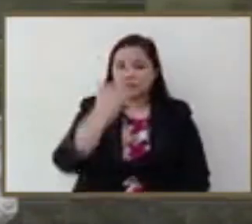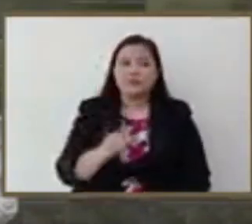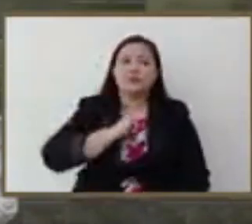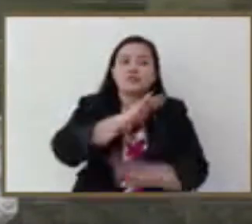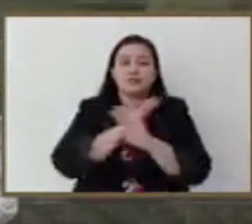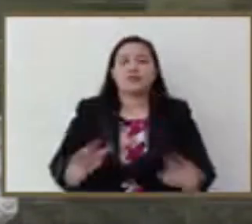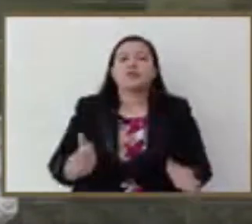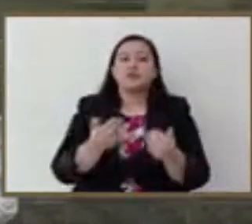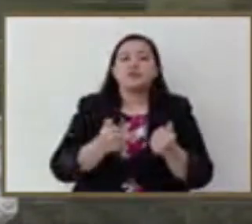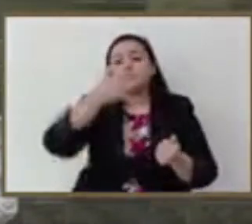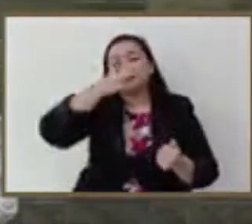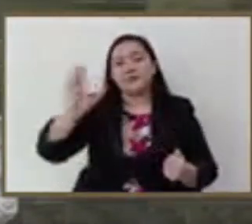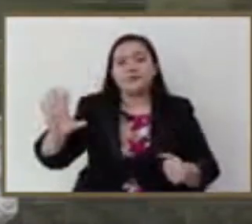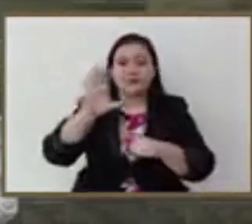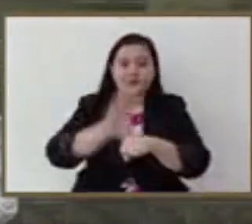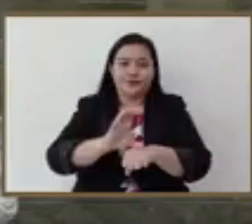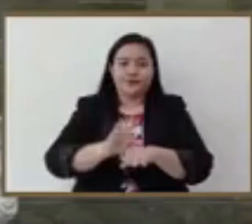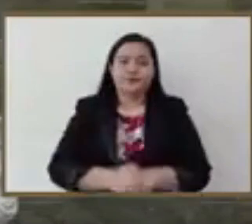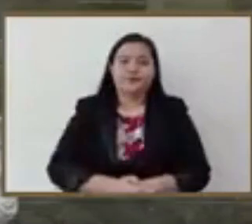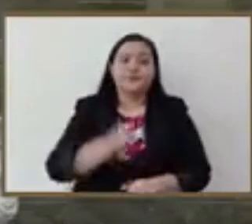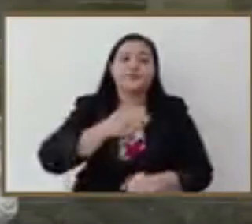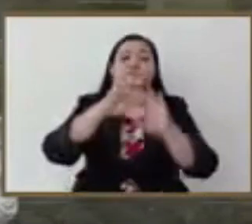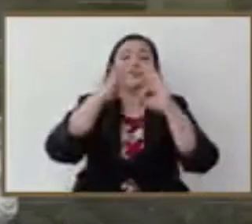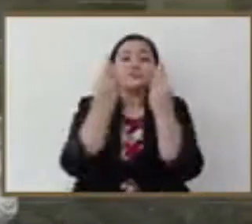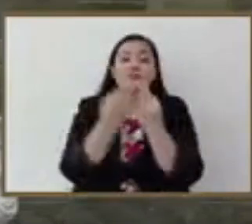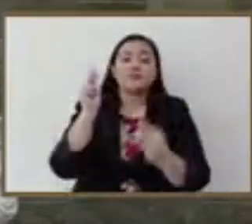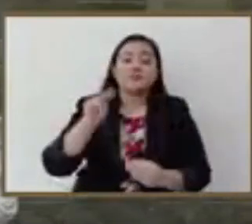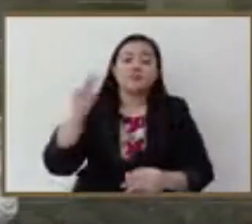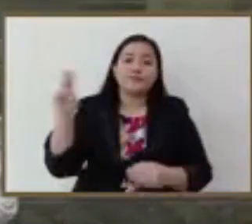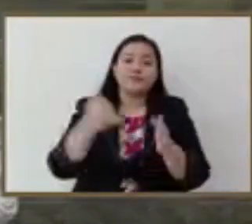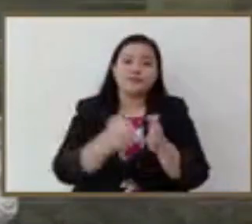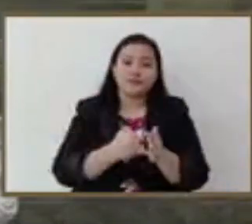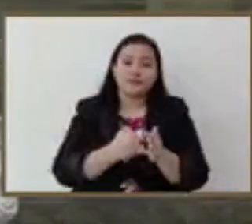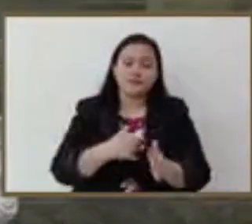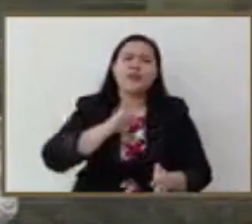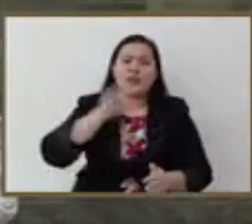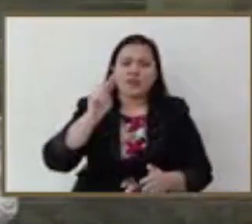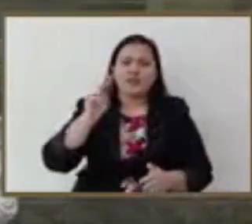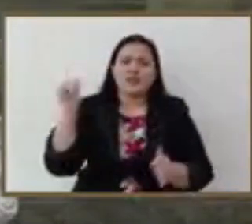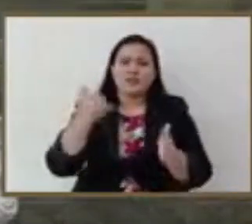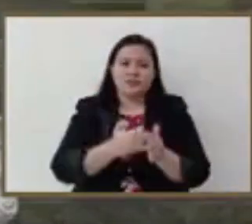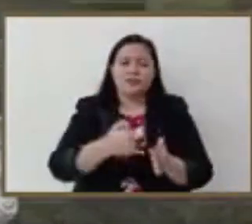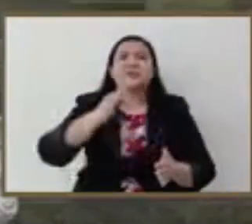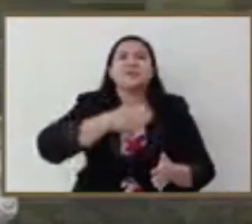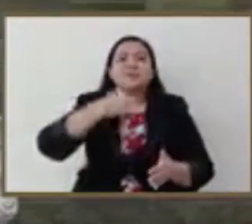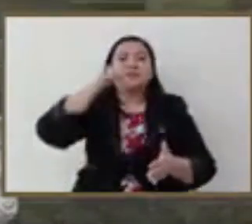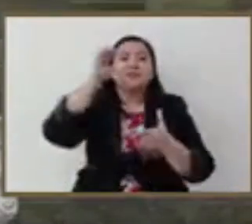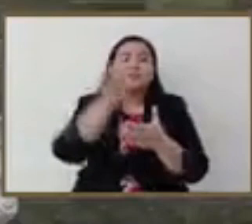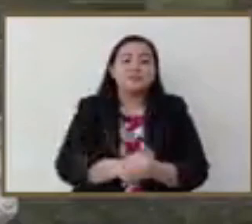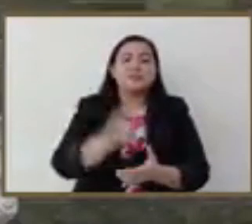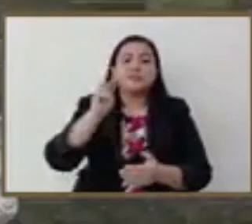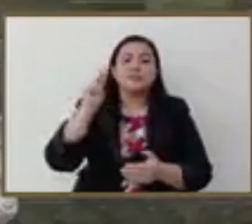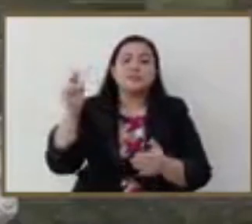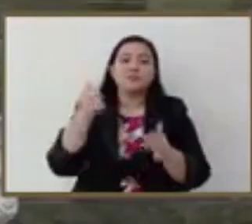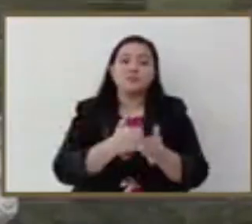church. My family need it. I need it. My wife need it. My children need